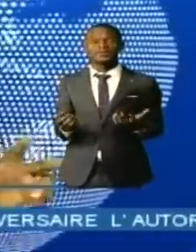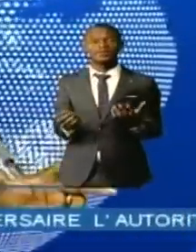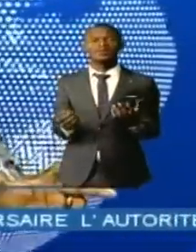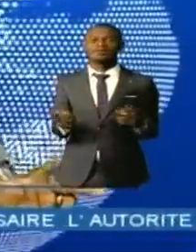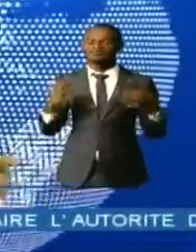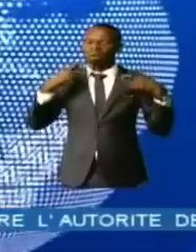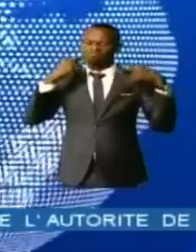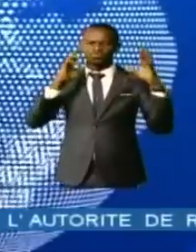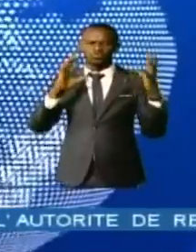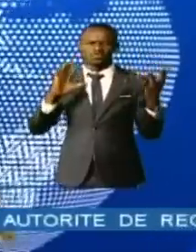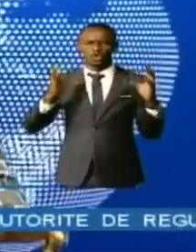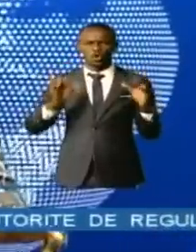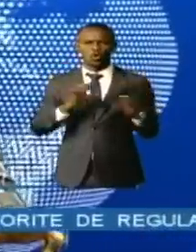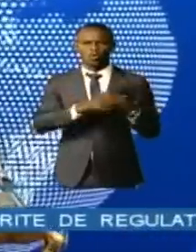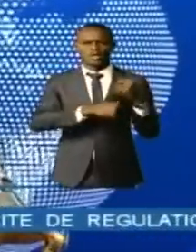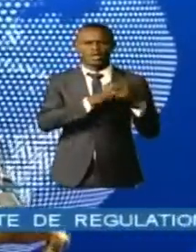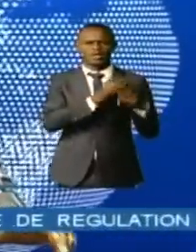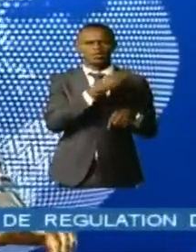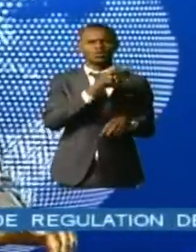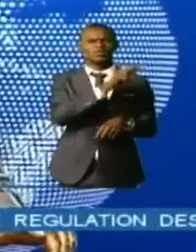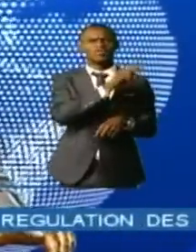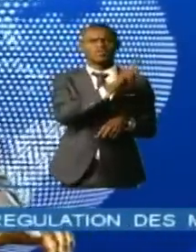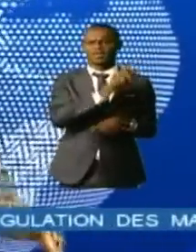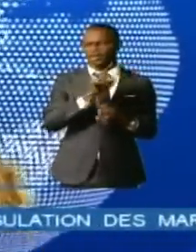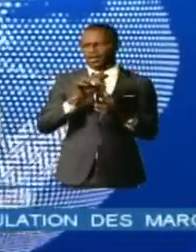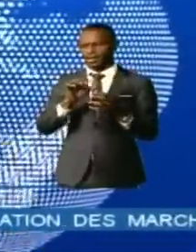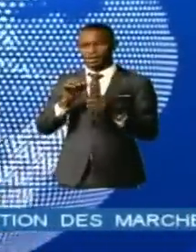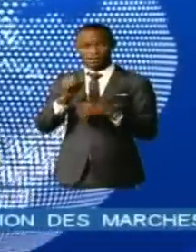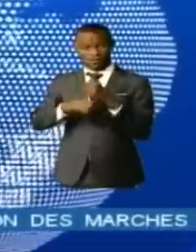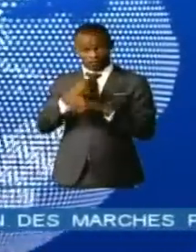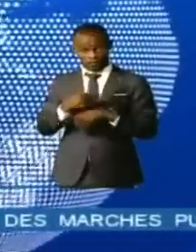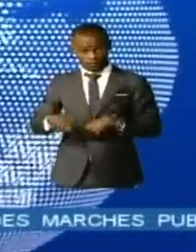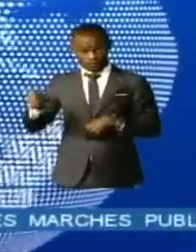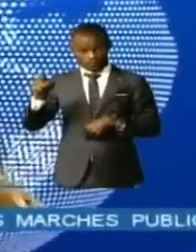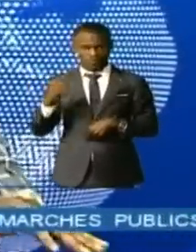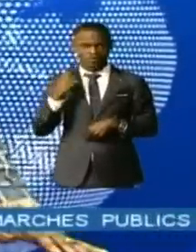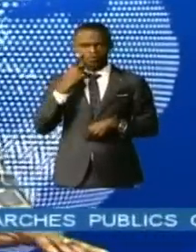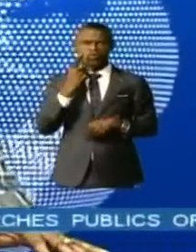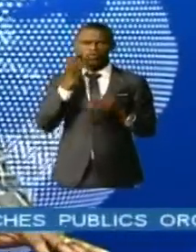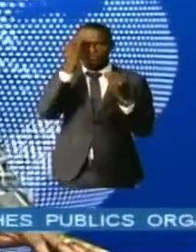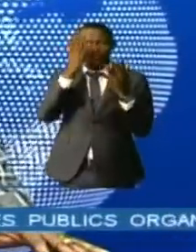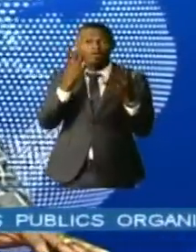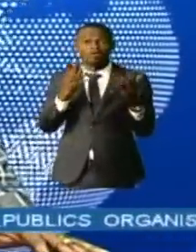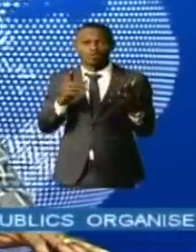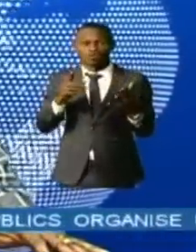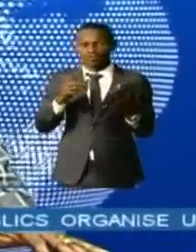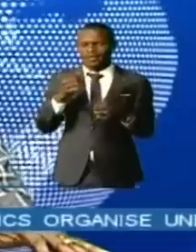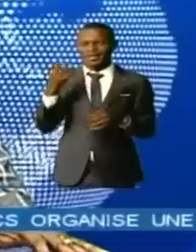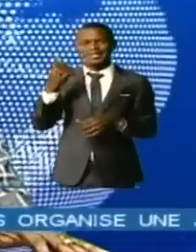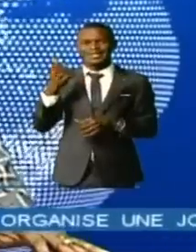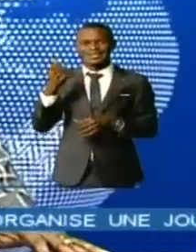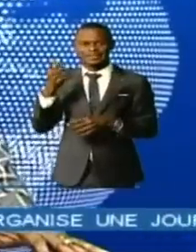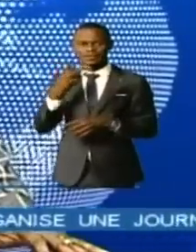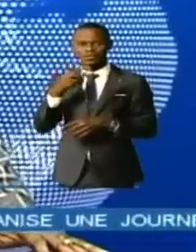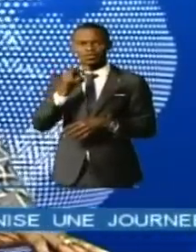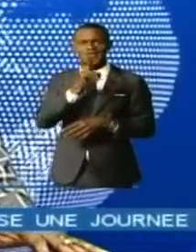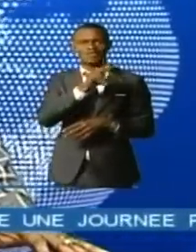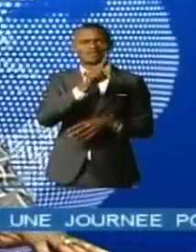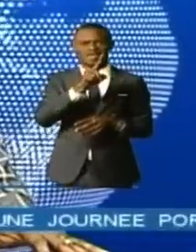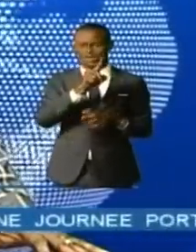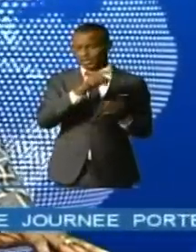recettes de 2021 par rapport à 2022. Je vous informe qu'en janvier 2021, les recettes ont accru